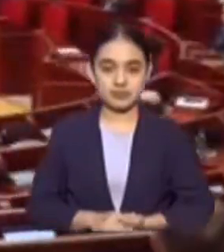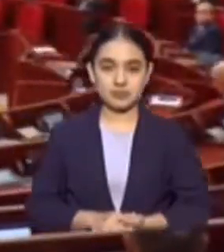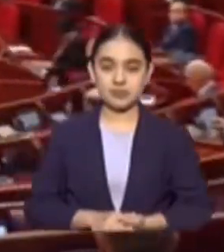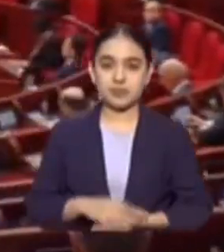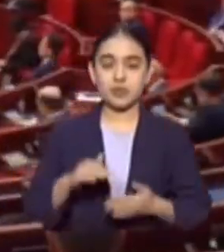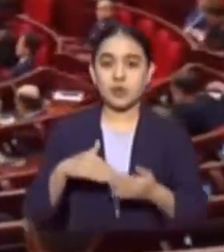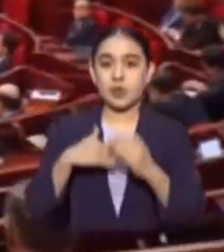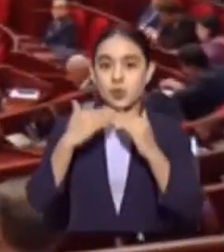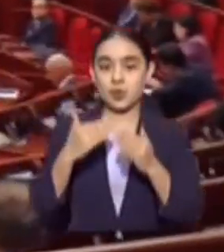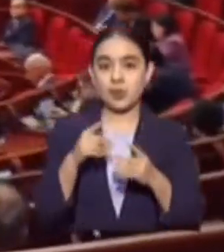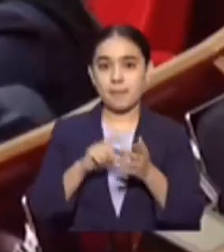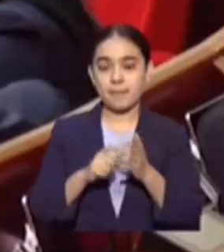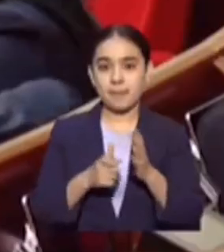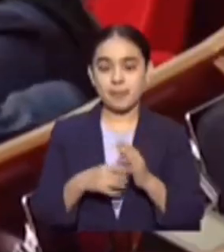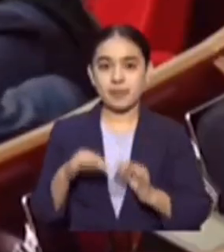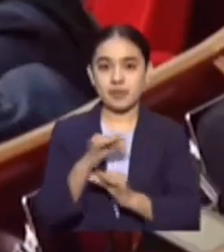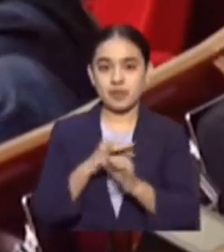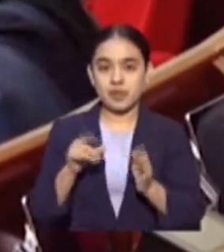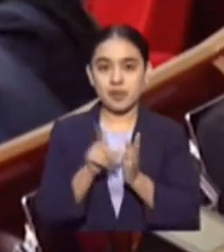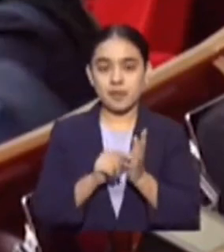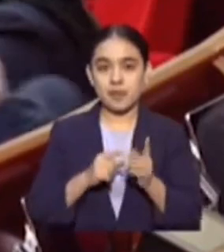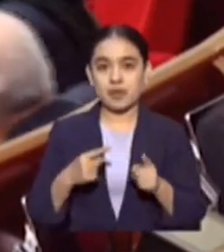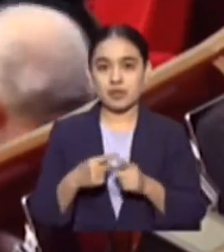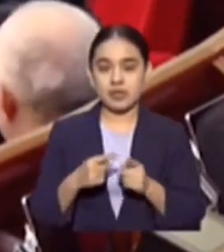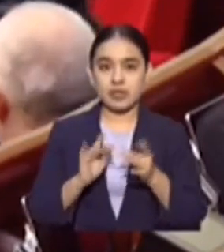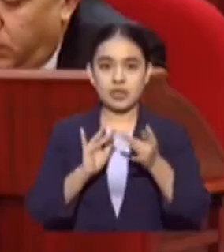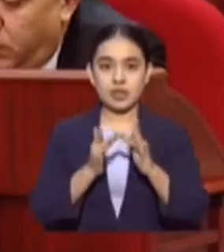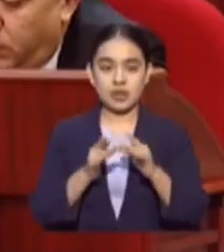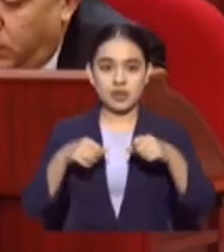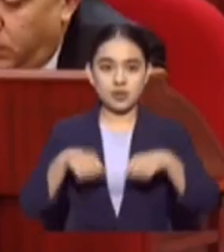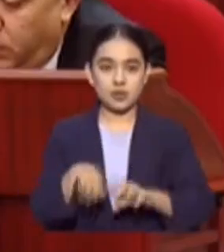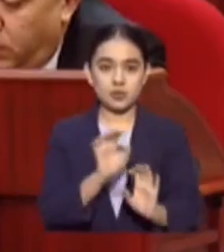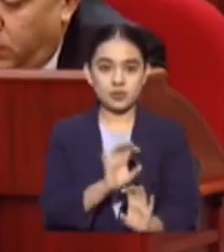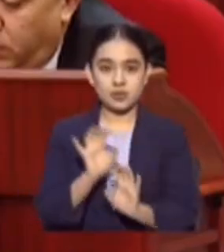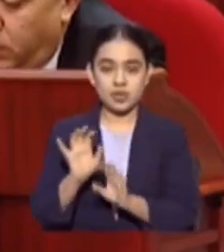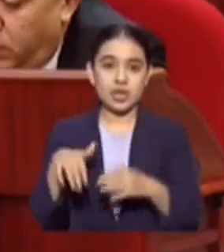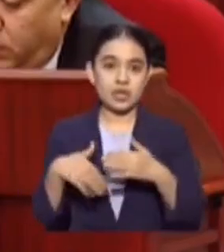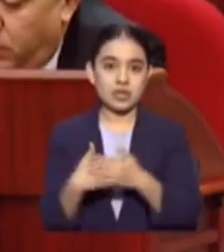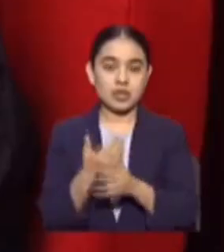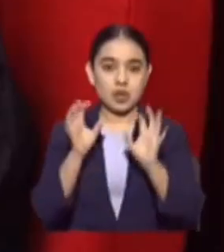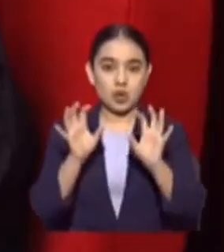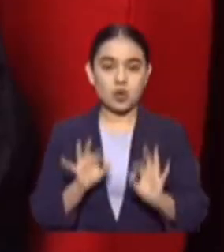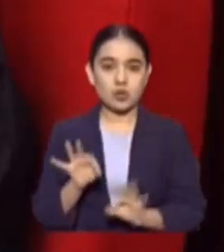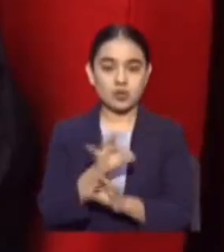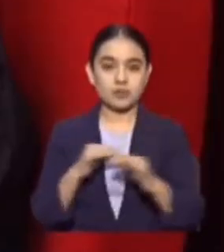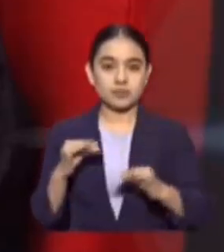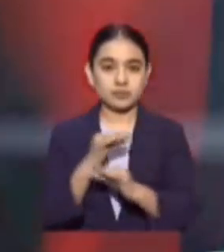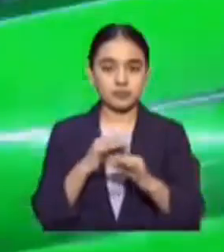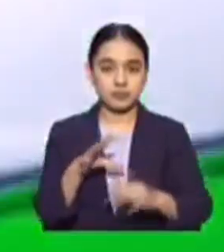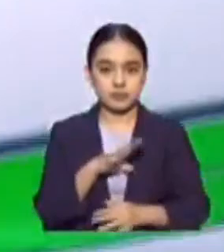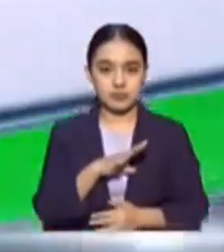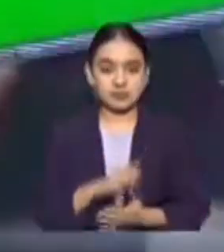Quyi palataning navbatdagi yig'ilishi, pensiya, ijara, internet va bola huquqlarini ta'minlash bo'yicha yangi qonun loyihalari muhokamasi.